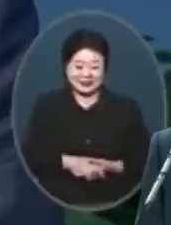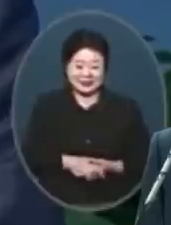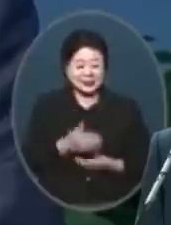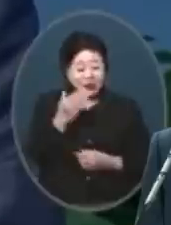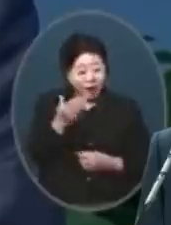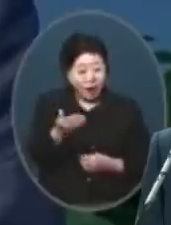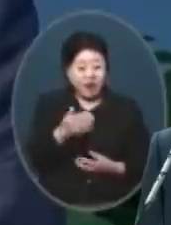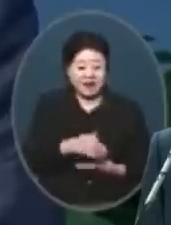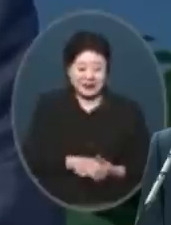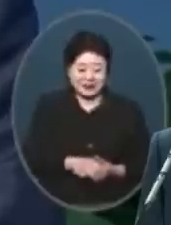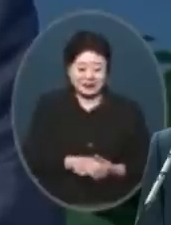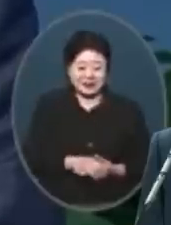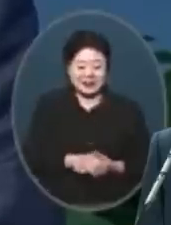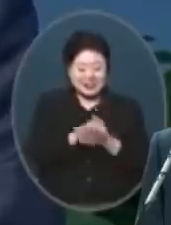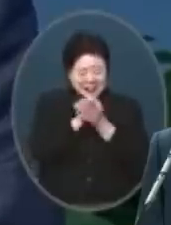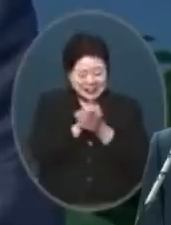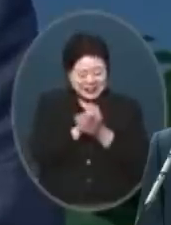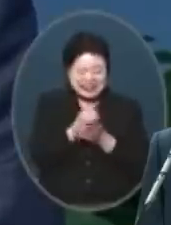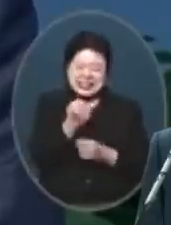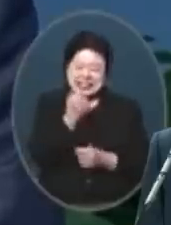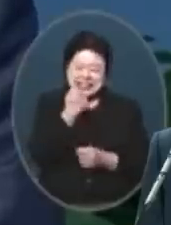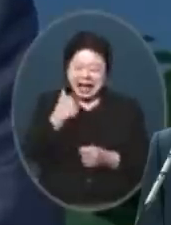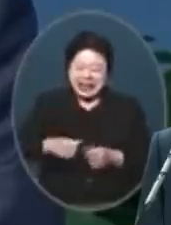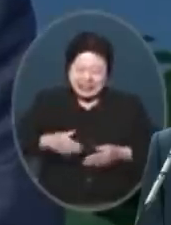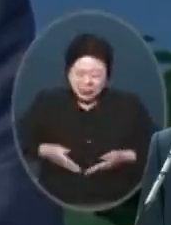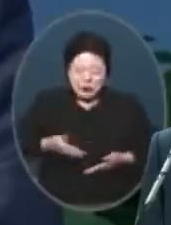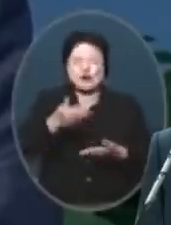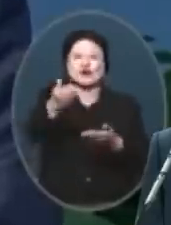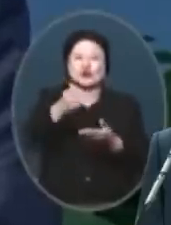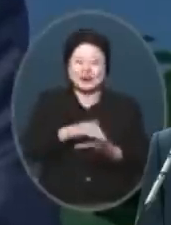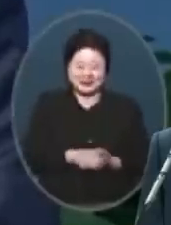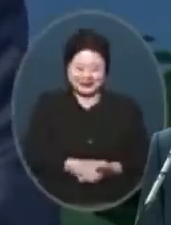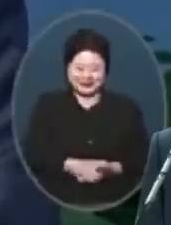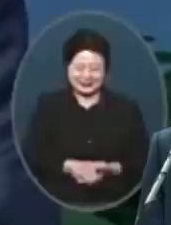그가 그 다음 기도할 때 이삭이라는 아들을 주신 것입니다.